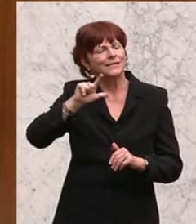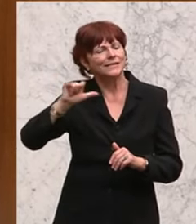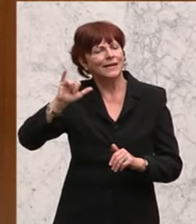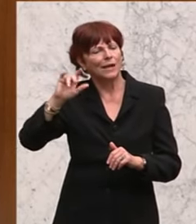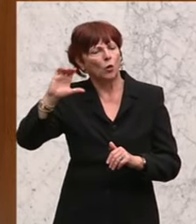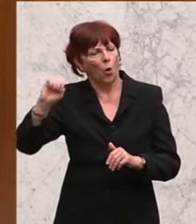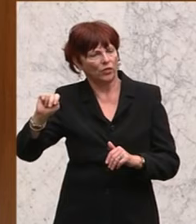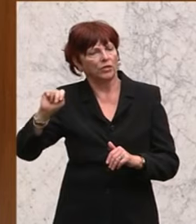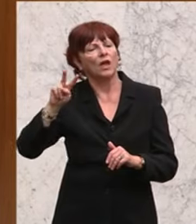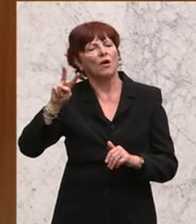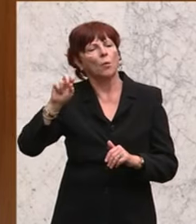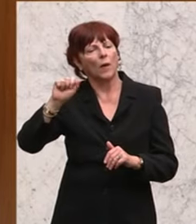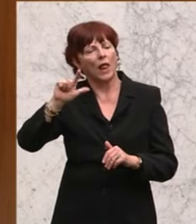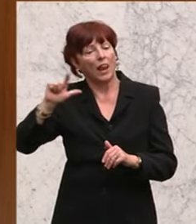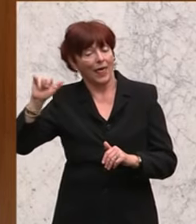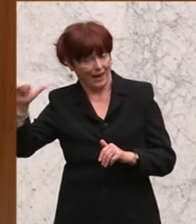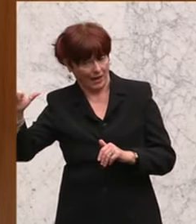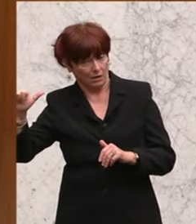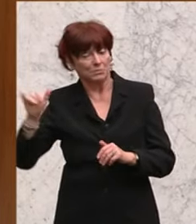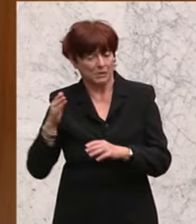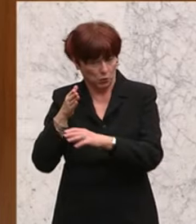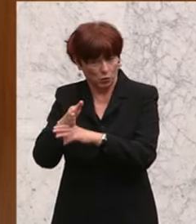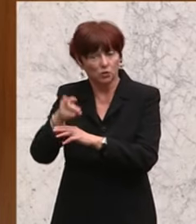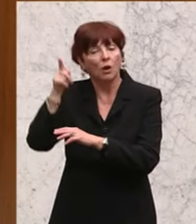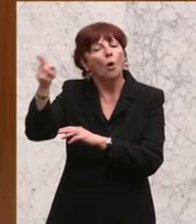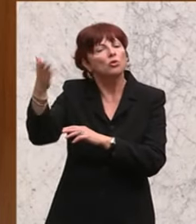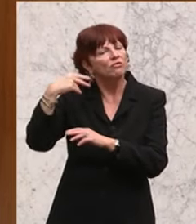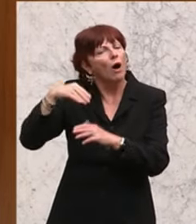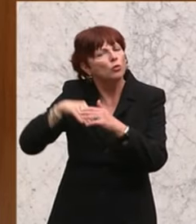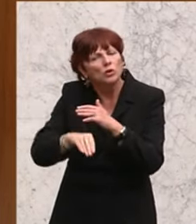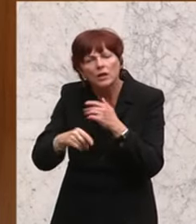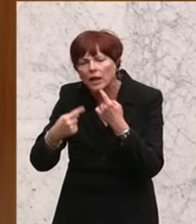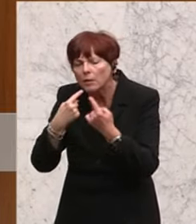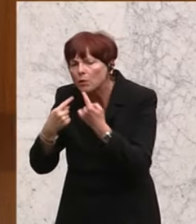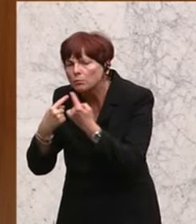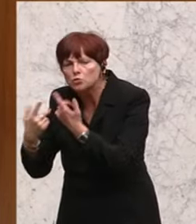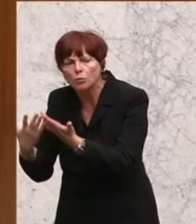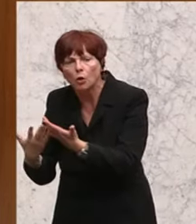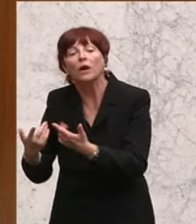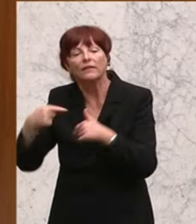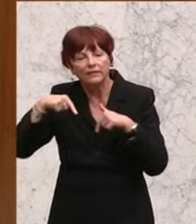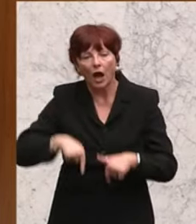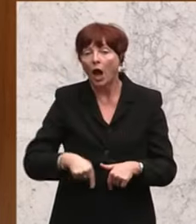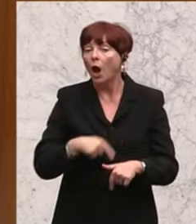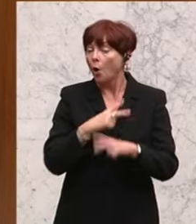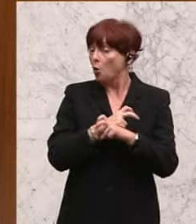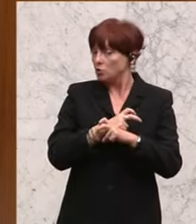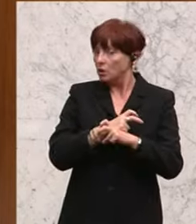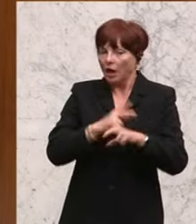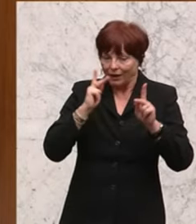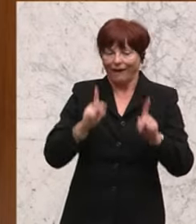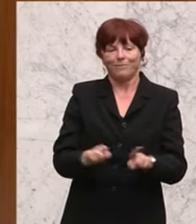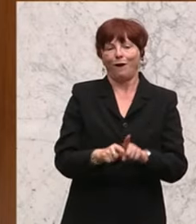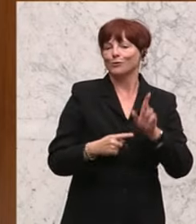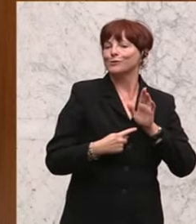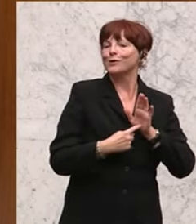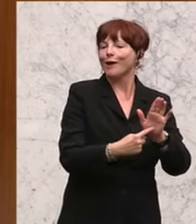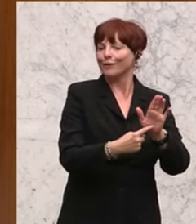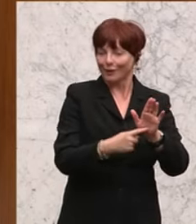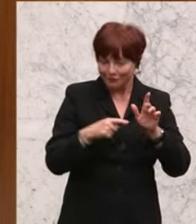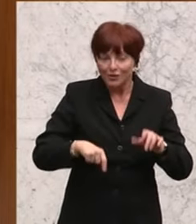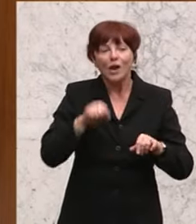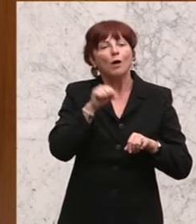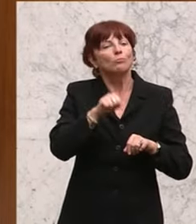gibt in Europa Erfolgsbeispiele, die man dem gegenübersetzen kann. Wir brauchen uns da nicht fürchten, wir brauchen keine Angst haben. Wir haben das Potenzial,